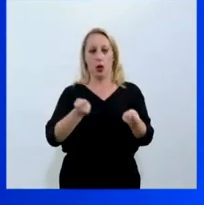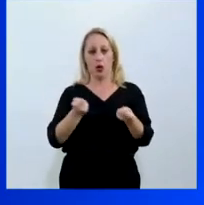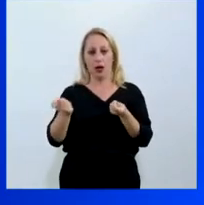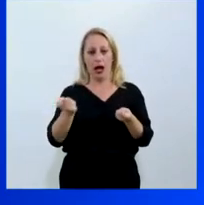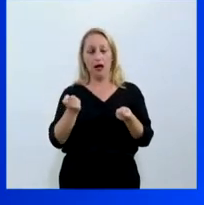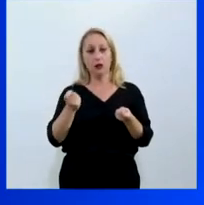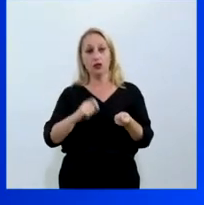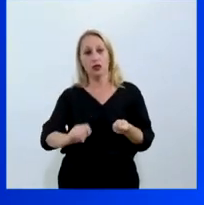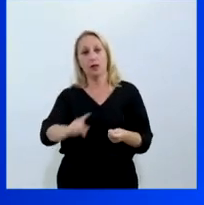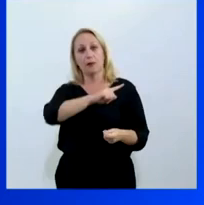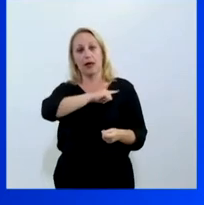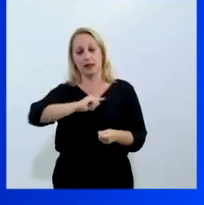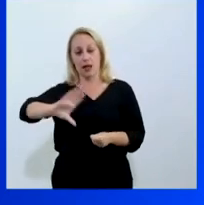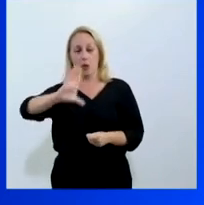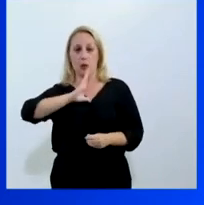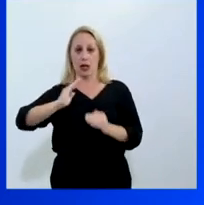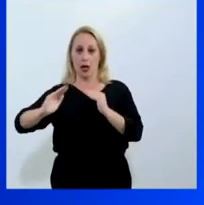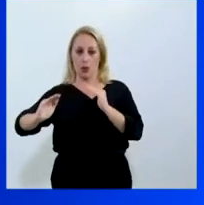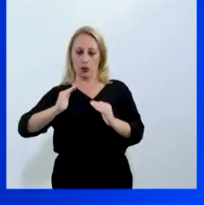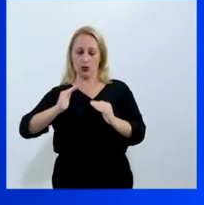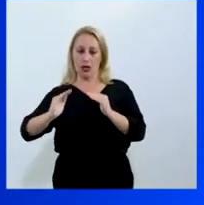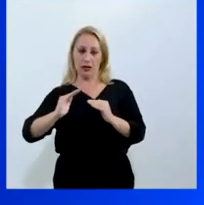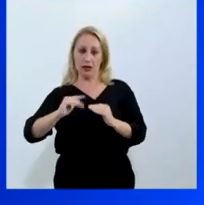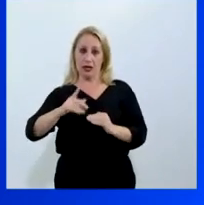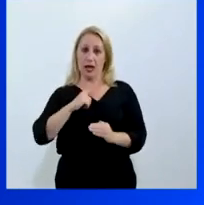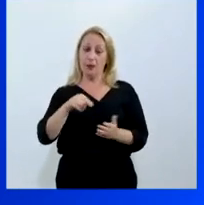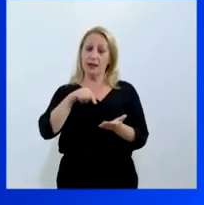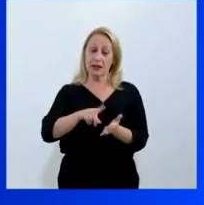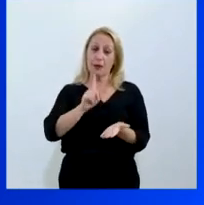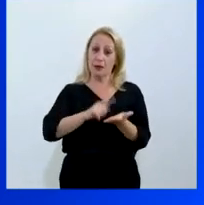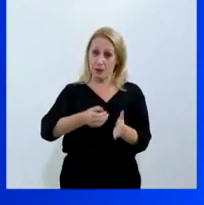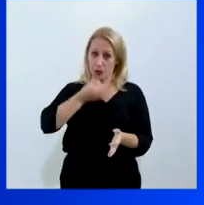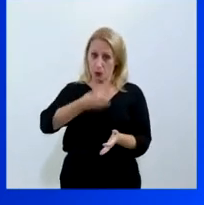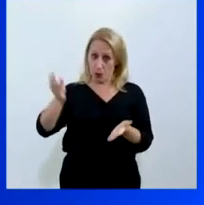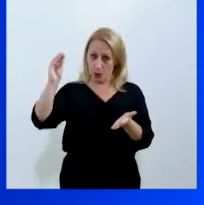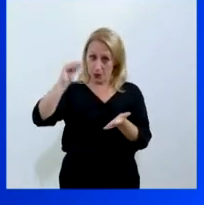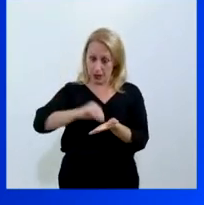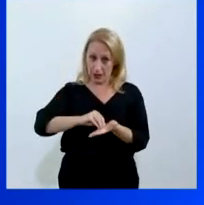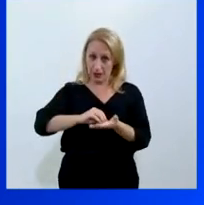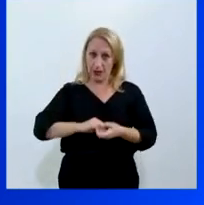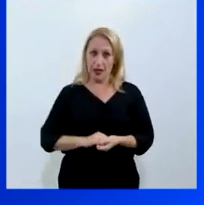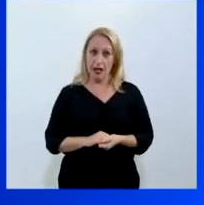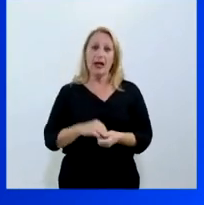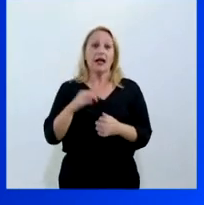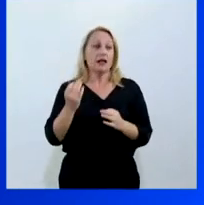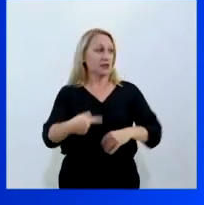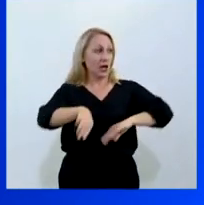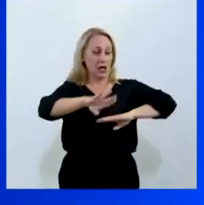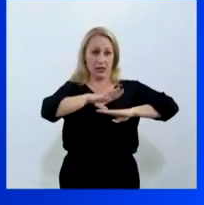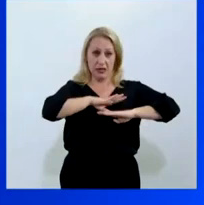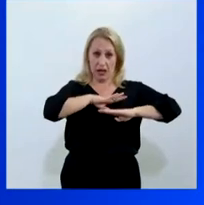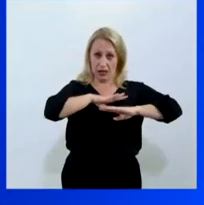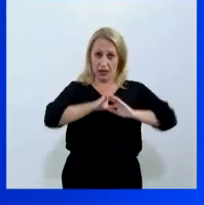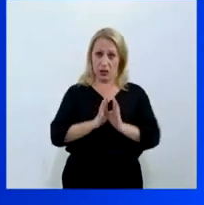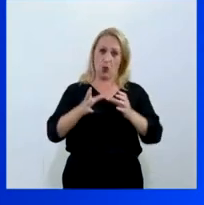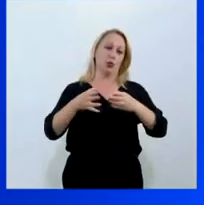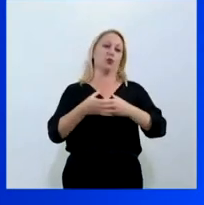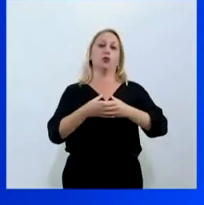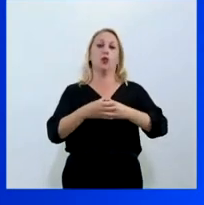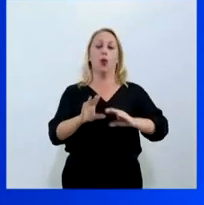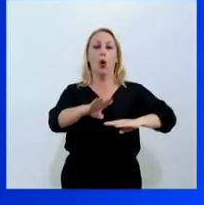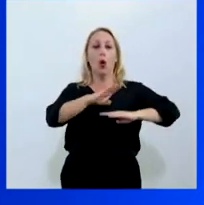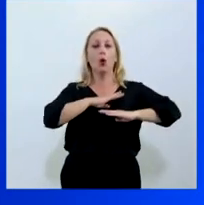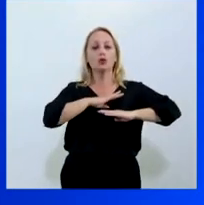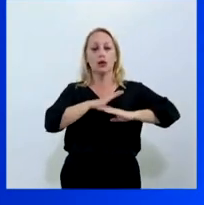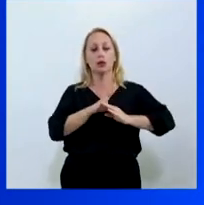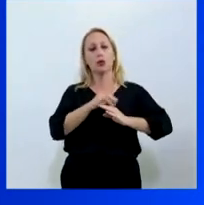την καθοδήγηση της πολιτικής προστασίας. Θέλω να το τονίσω αυτό. Και οι δυνάμεις του στρατού, οι οποίες καλούνται να